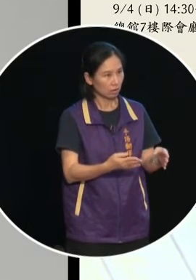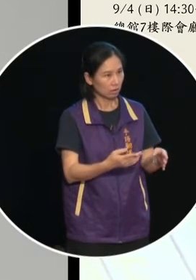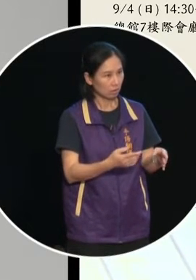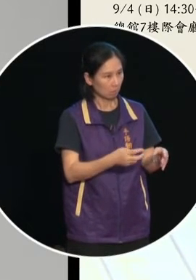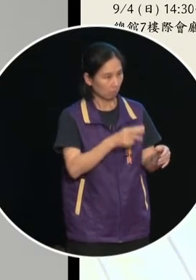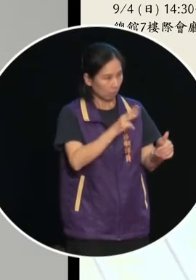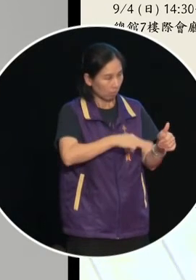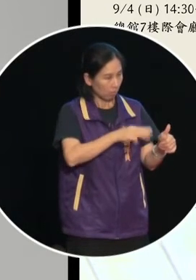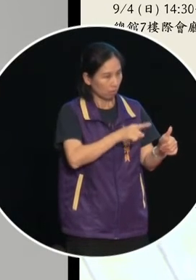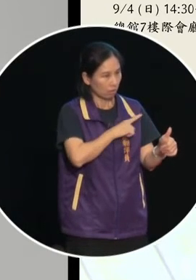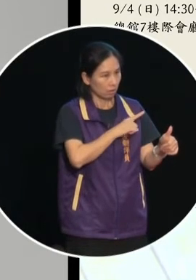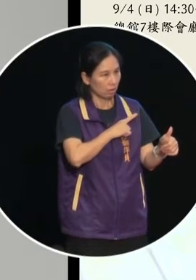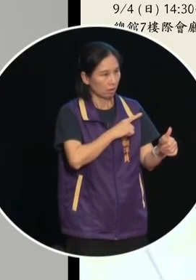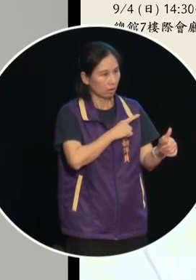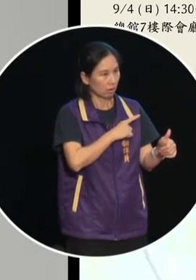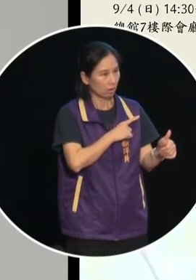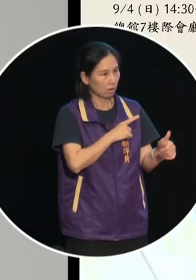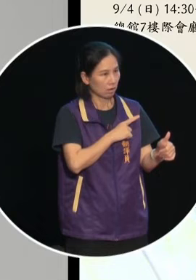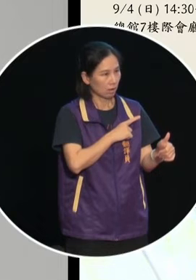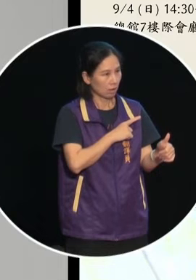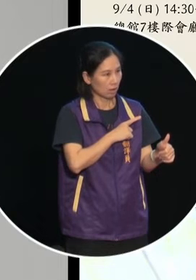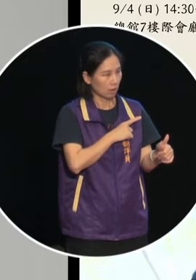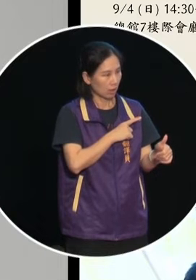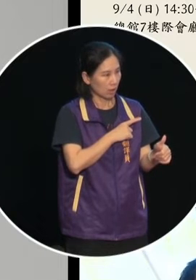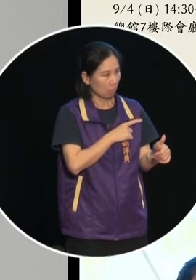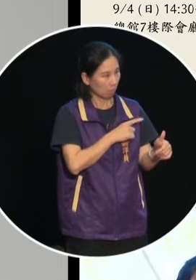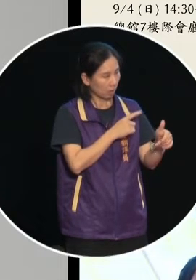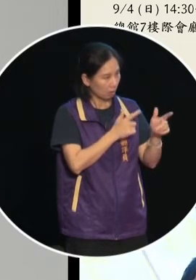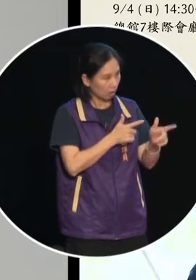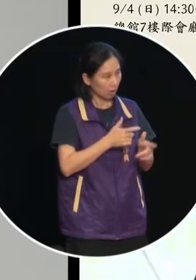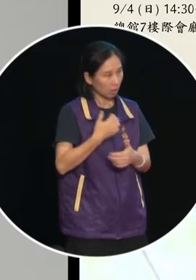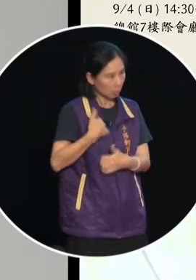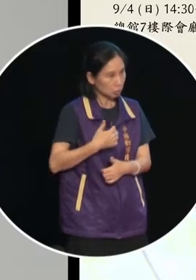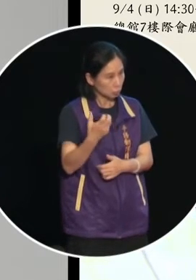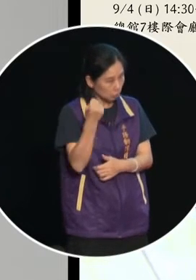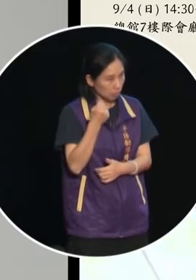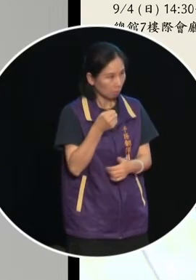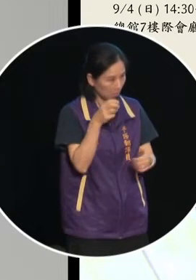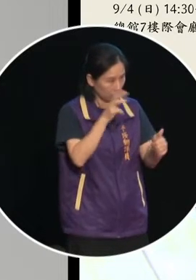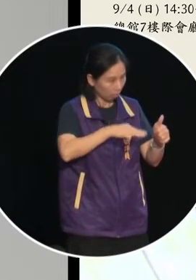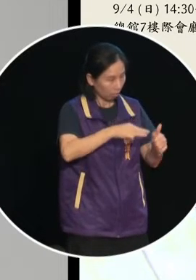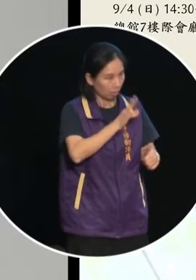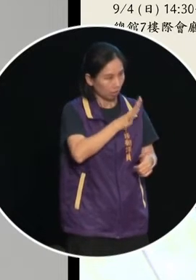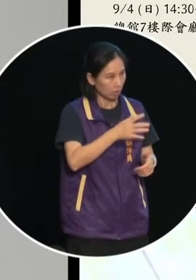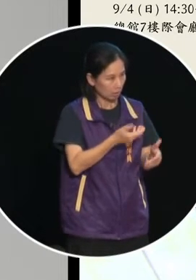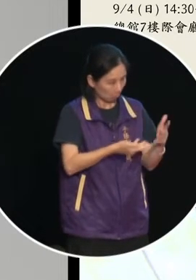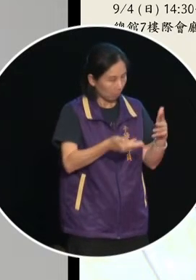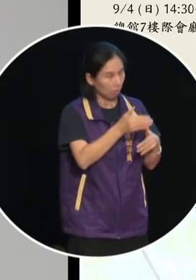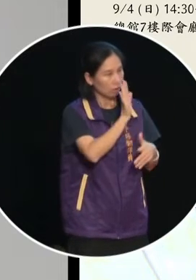培养自己的一些武器和军力，不过对岸的